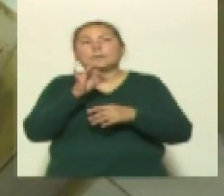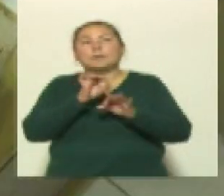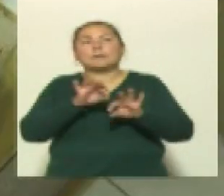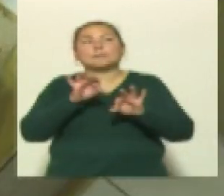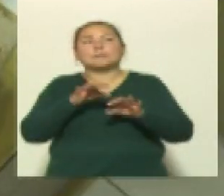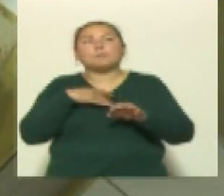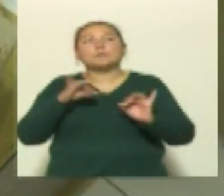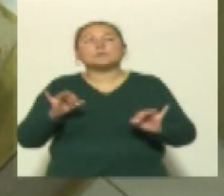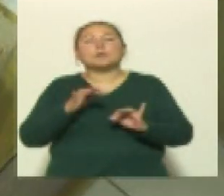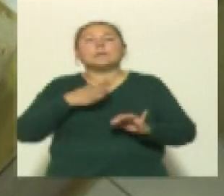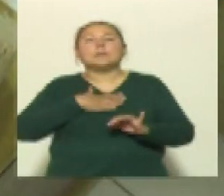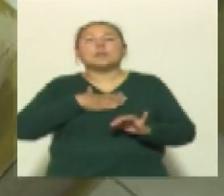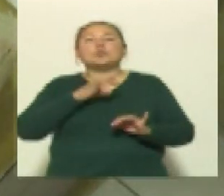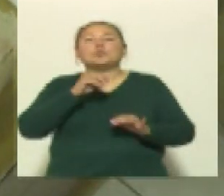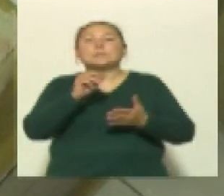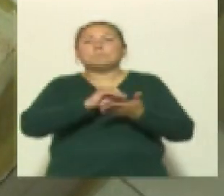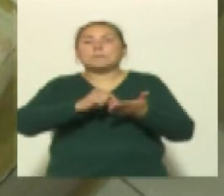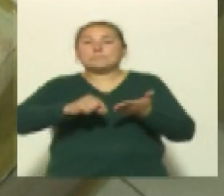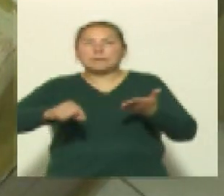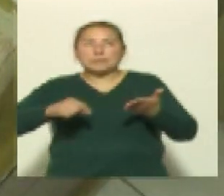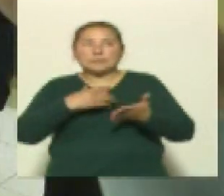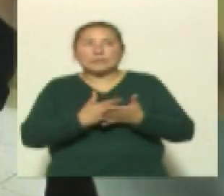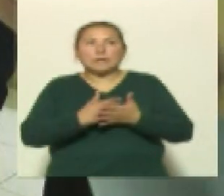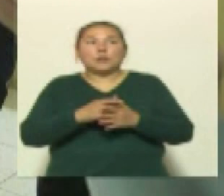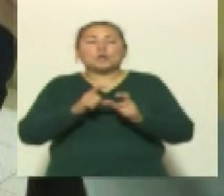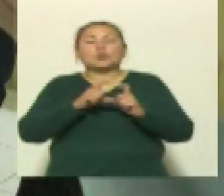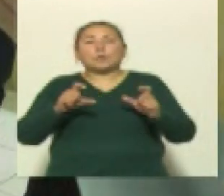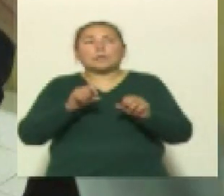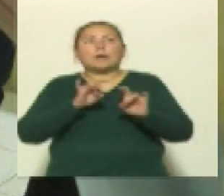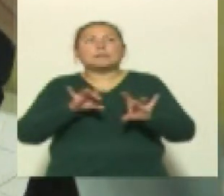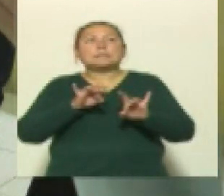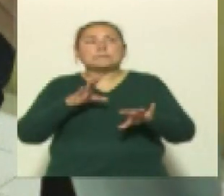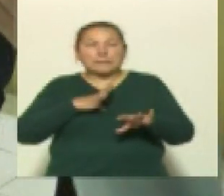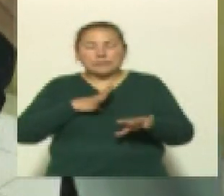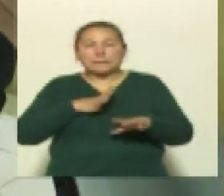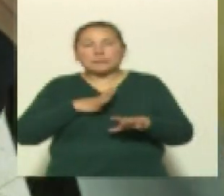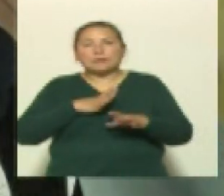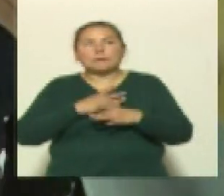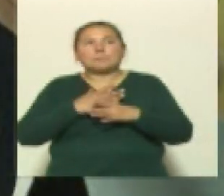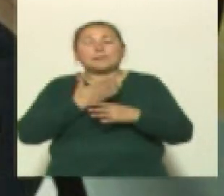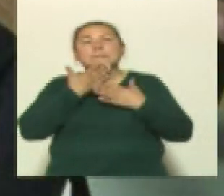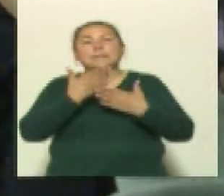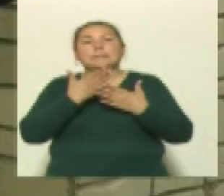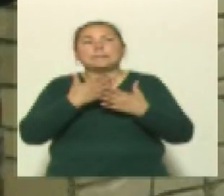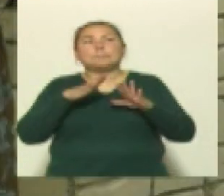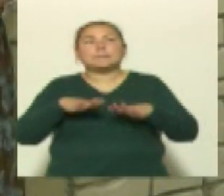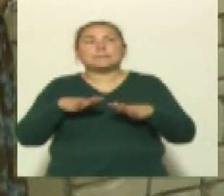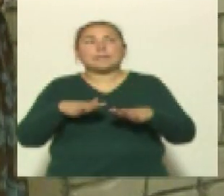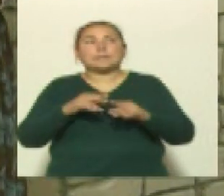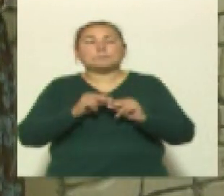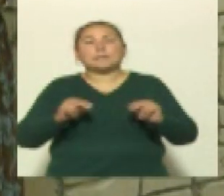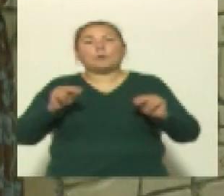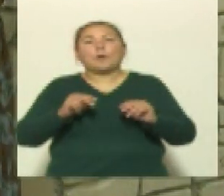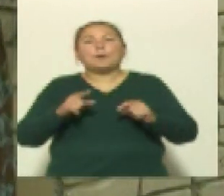рассказал об истории древнетюркский письменности школьникам объяснили его специфику последнем изданным труде педагога